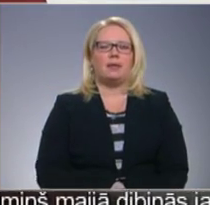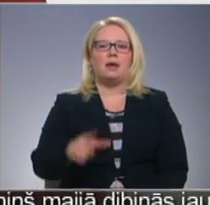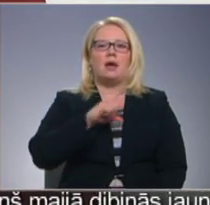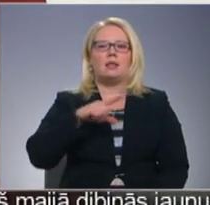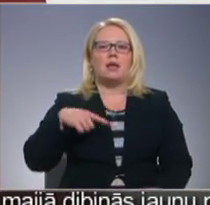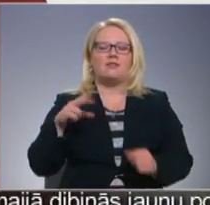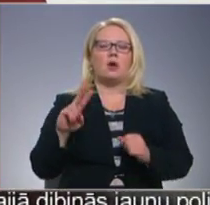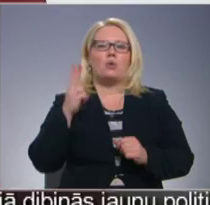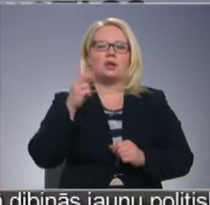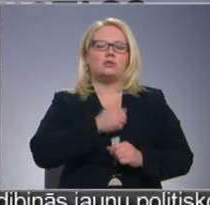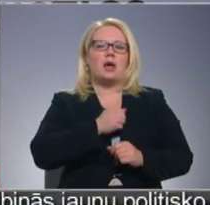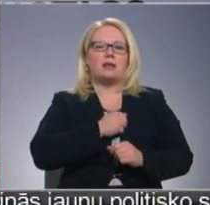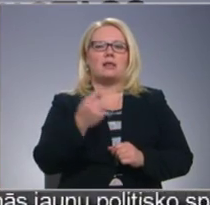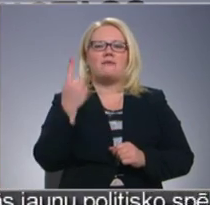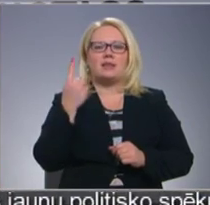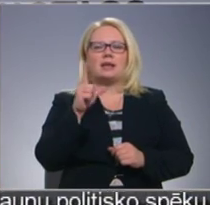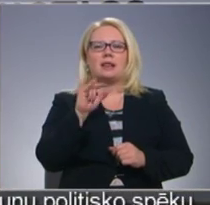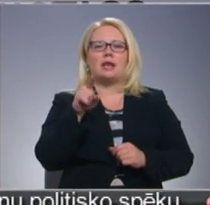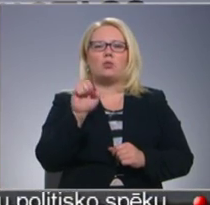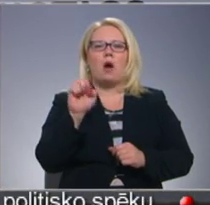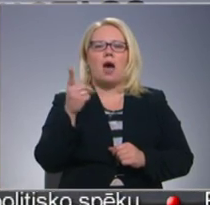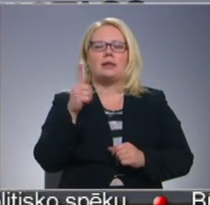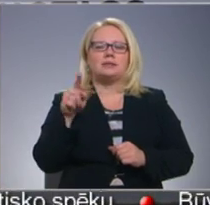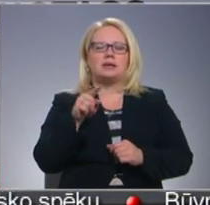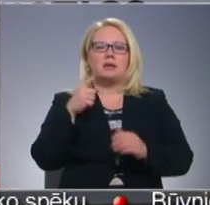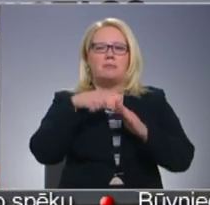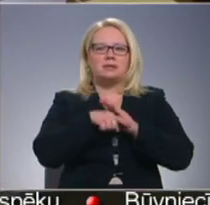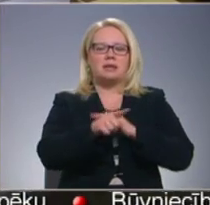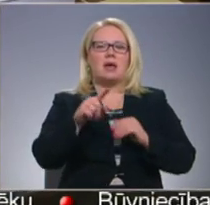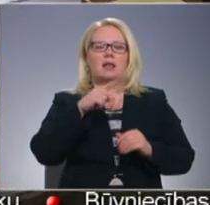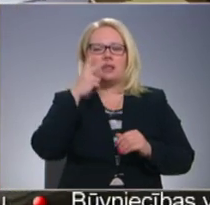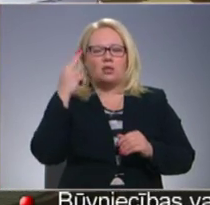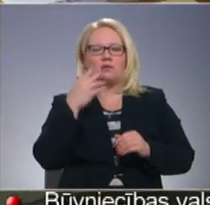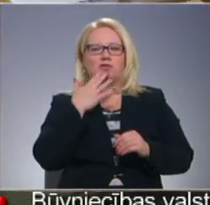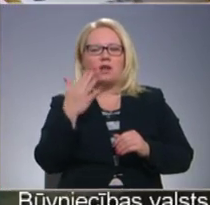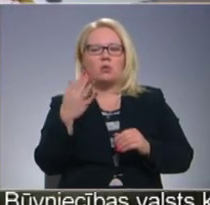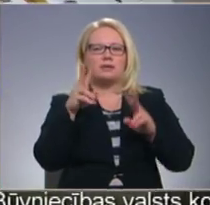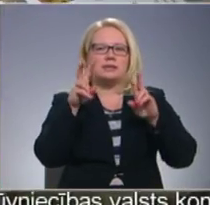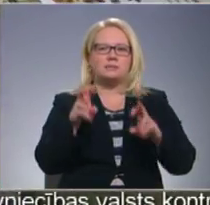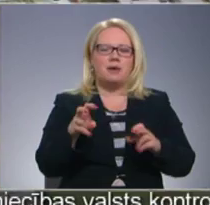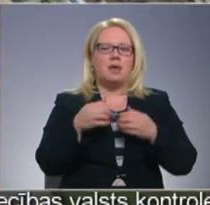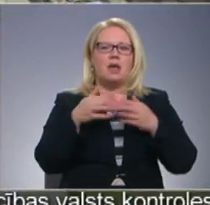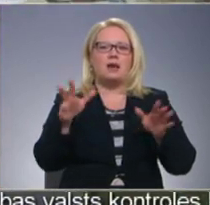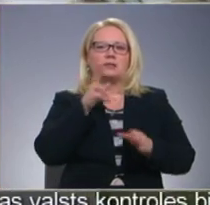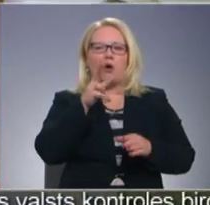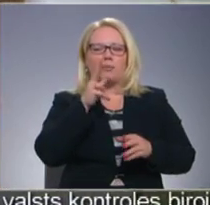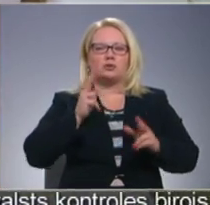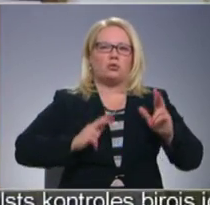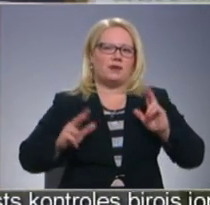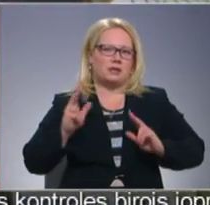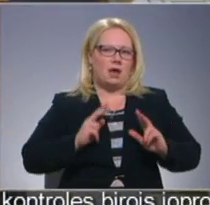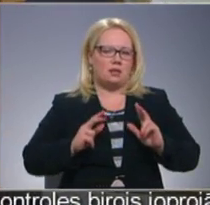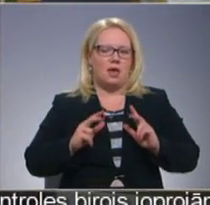Latvijā otrais un Latgalē vienīgais lituānistikas centrs padziļinātākai lietuviešu valodas un kultūras izpētei atvērs Daugavpils